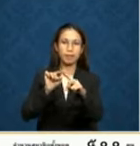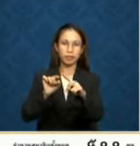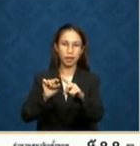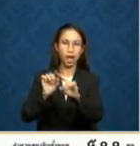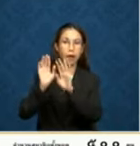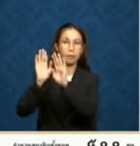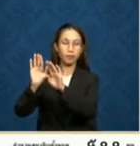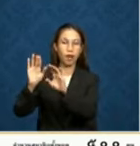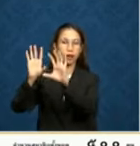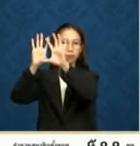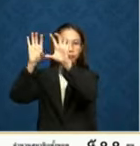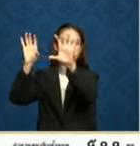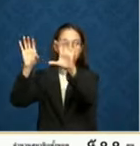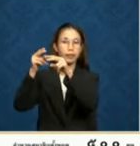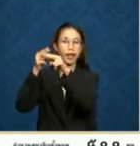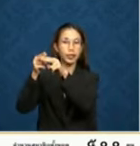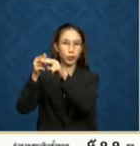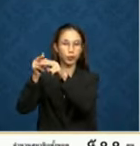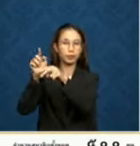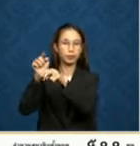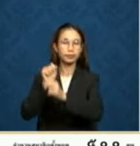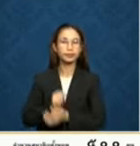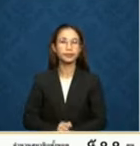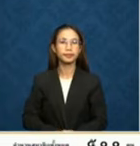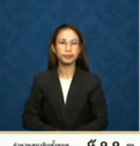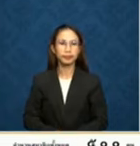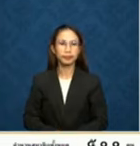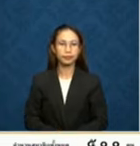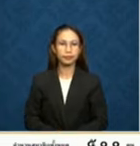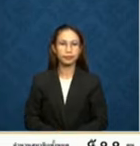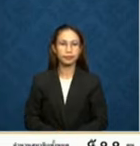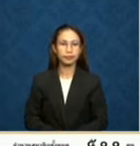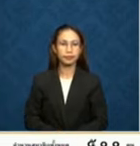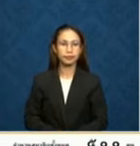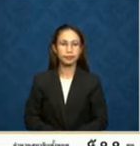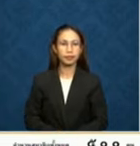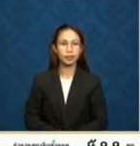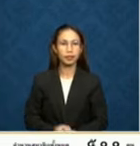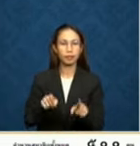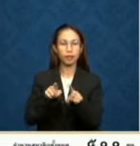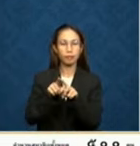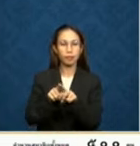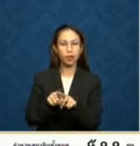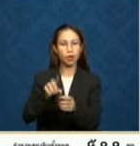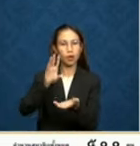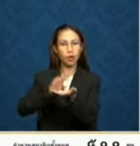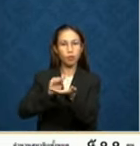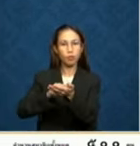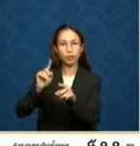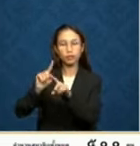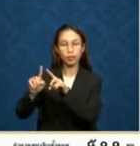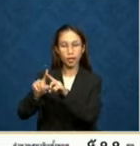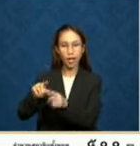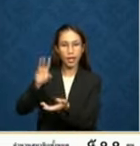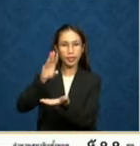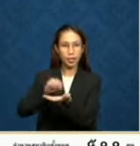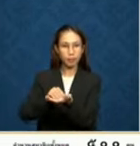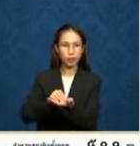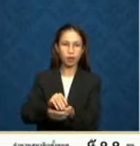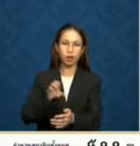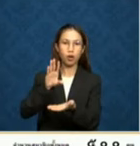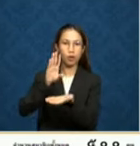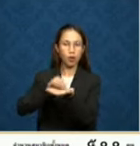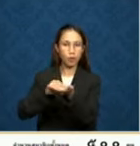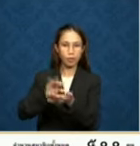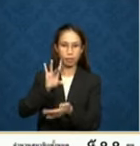หรอสหรฐอเมริกา ท่ประทลองจนอนการวสหรฐอเมริกาต้การความปลอภัขข้มูลขนาดไหนแต่ข้อมูล 88%